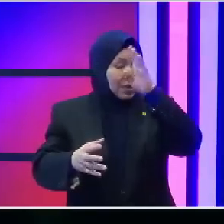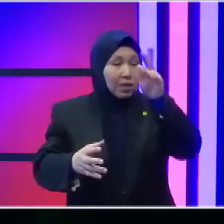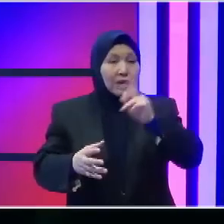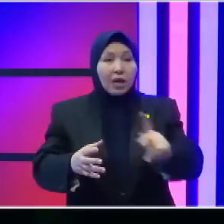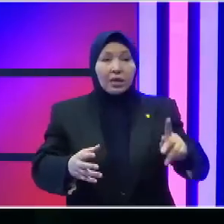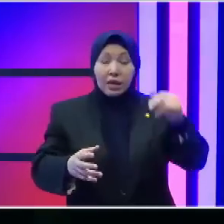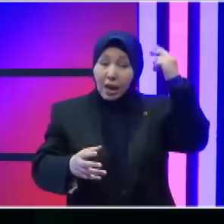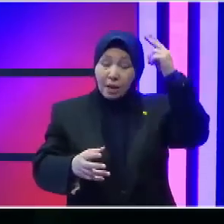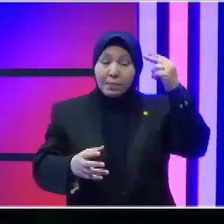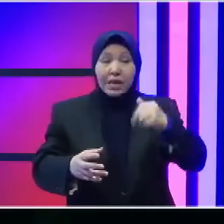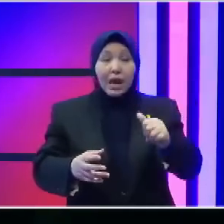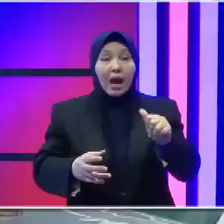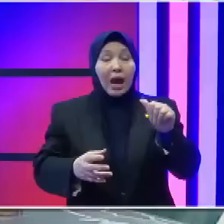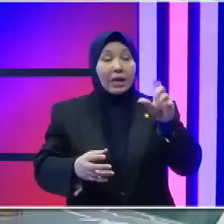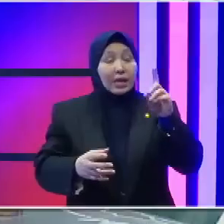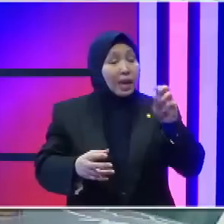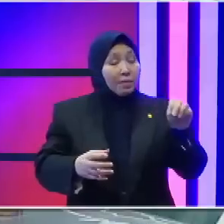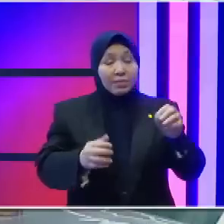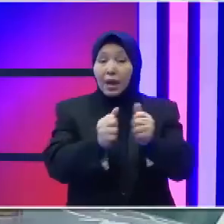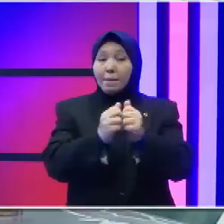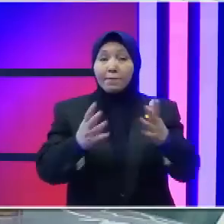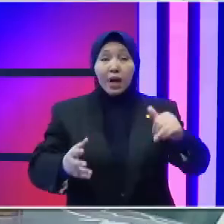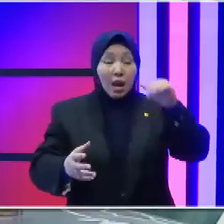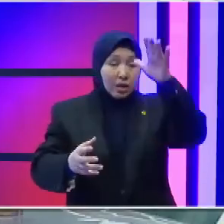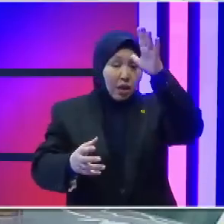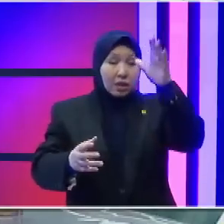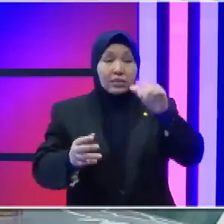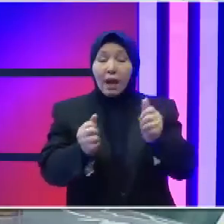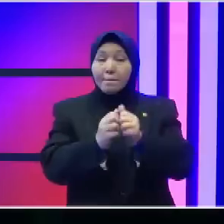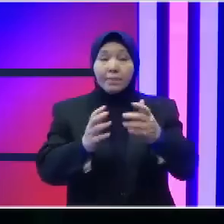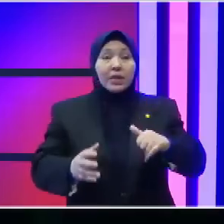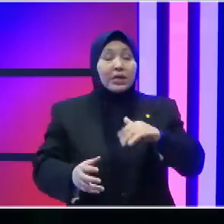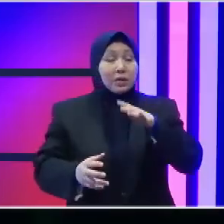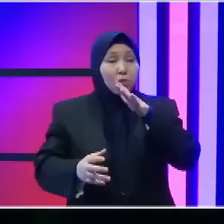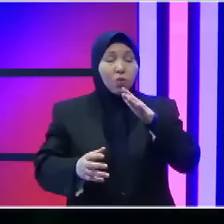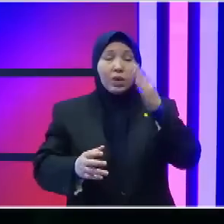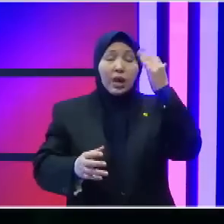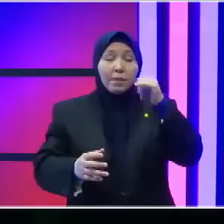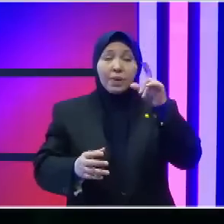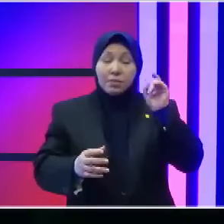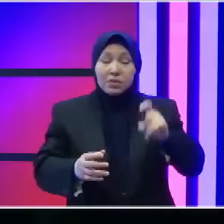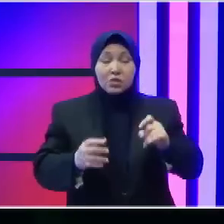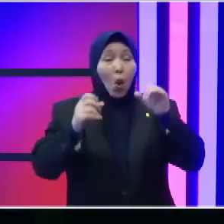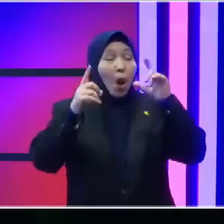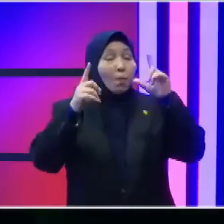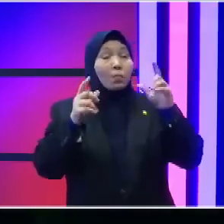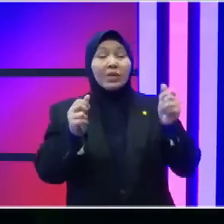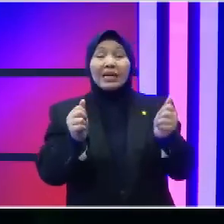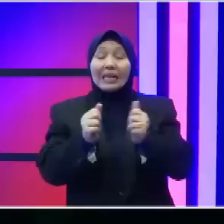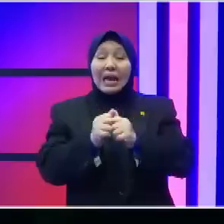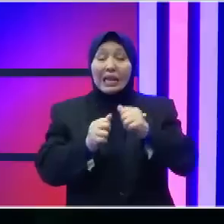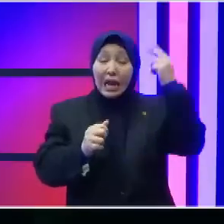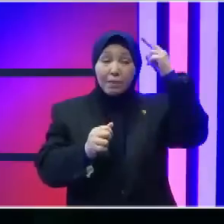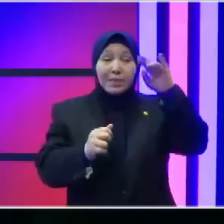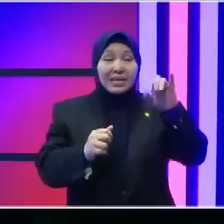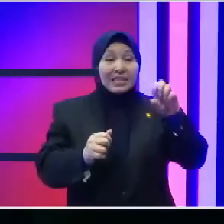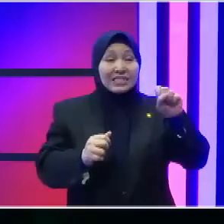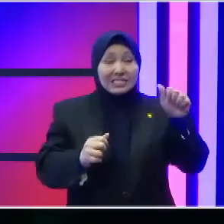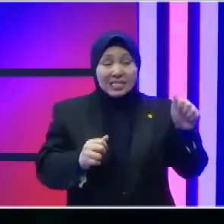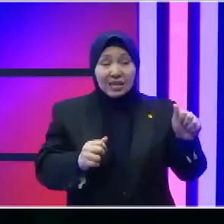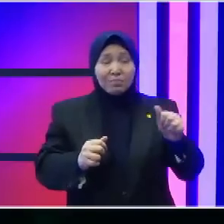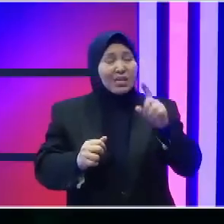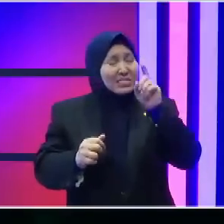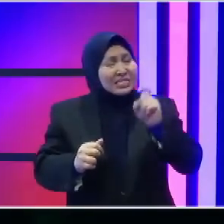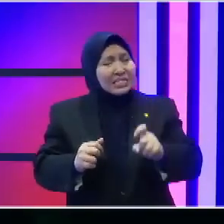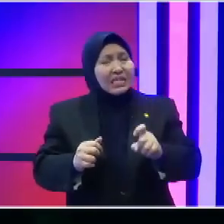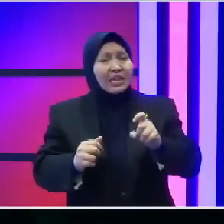Nabi Adam tanpa ayah, tanpa ibu, Ustaz, ya. Itu sebagai bukti bahawa sebenarnya mengapa kena kagum sangat pada Nabi Isa. Nah, kan, kena kagumlah pada